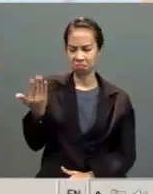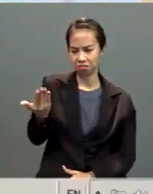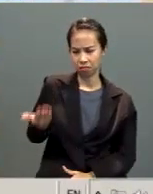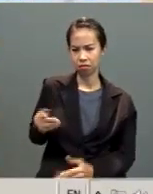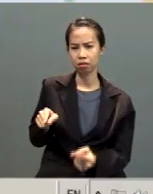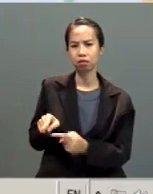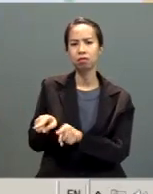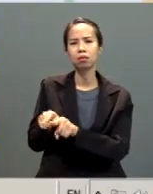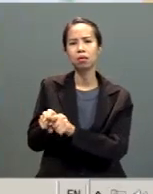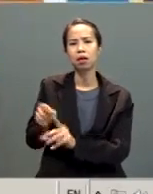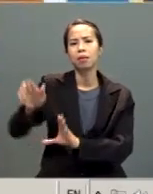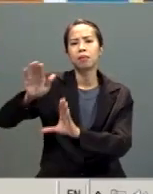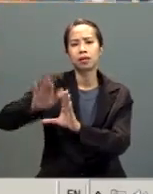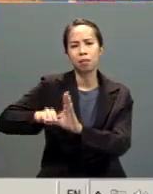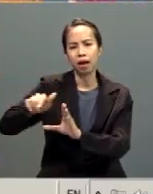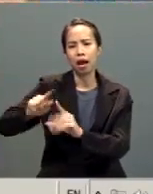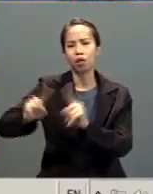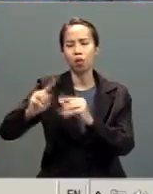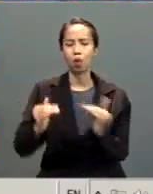มีตัวซึ่งในรายละเอียดก็จะให้ระบุเลยว่าสมาชิกในครอบครัวมีใครบ้างแล้วมีใครช่วยประกอบอาชีพบ้างนะคะเพราะฉะนั้นก็มีความเป็นไปได้ว่าหัวหน้าครอบครัวของเราเนี่ยอาจจะเอาชื่อเราไปใส่เป็นคนช่วยทำอาชีพนี้ก็ได้นะคะเพราะฉะนั้นเดี๋ยวต้องรอดูหลักเกณฑ์อีกครั้งนึงนะคะมันก็เลยทำให้ตัวท่านเนี่ยเข้าไปเป็น10